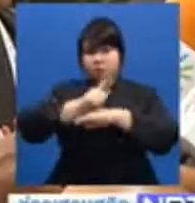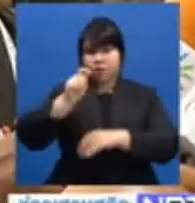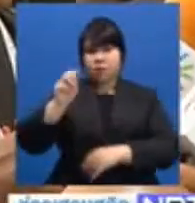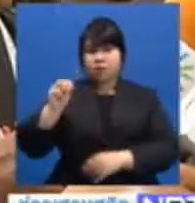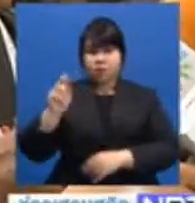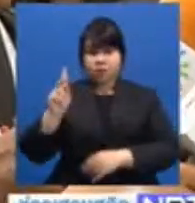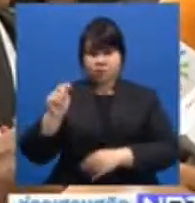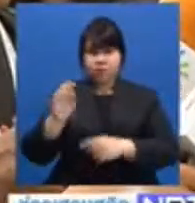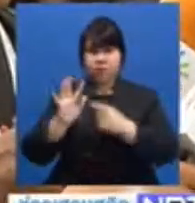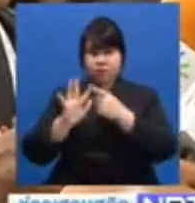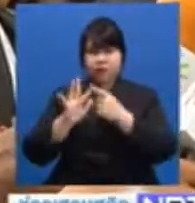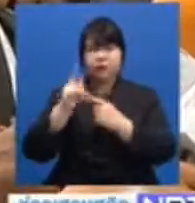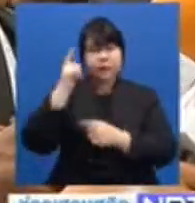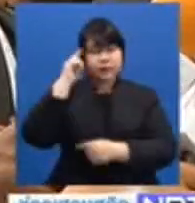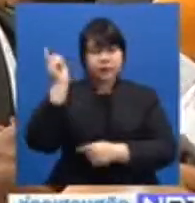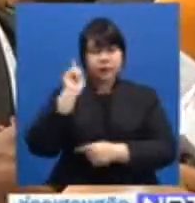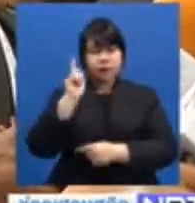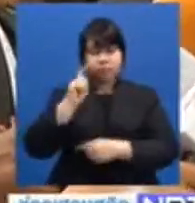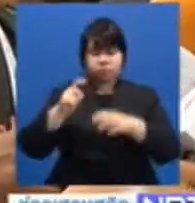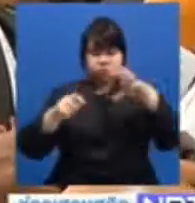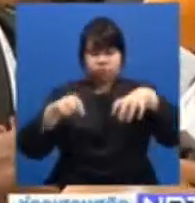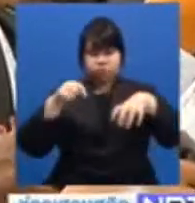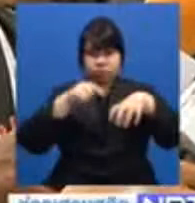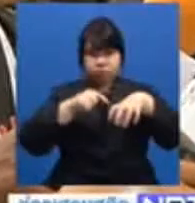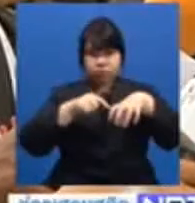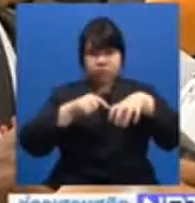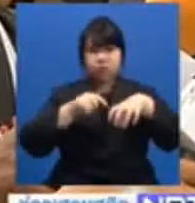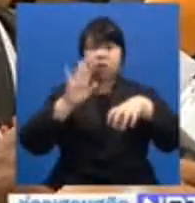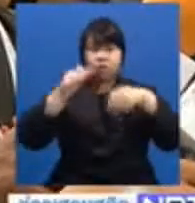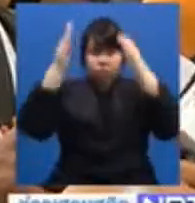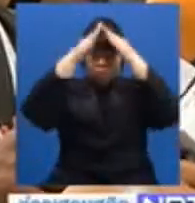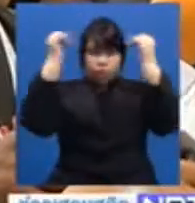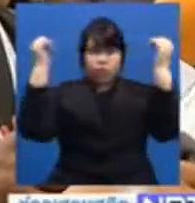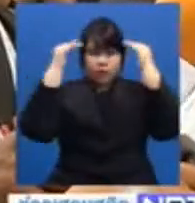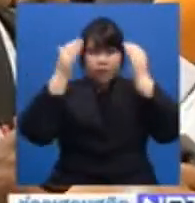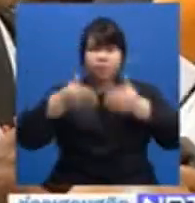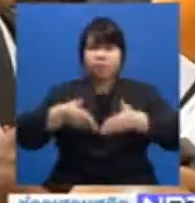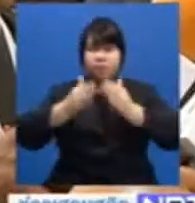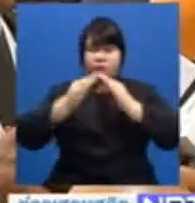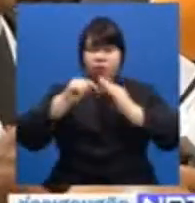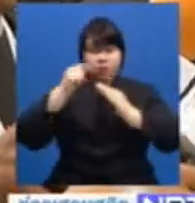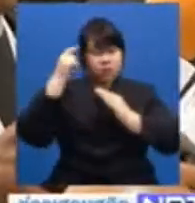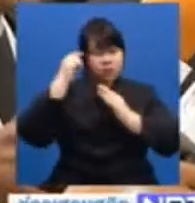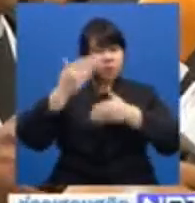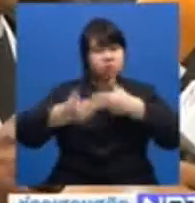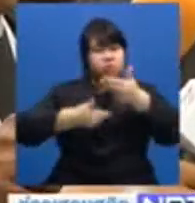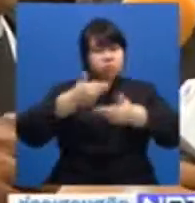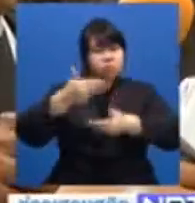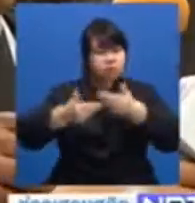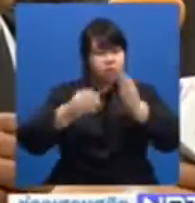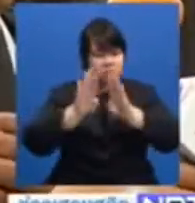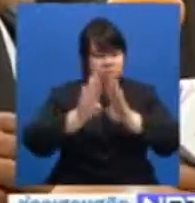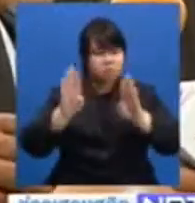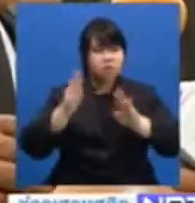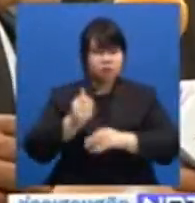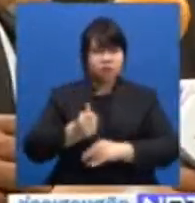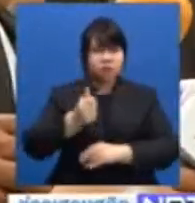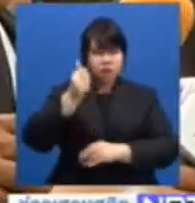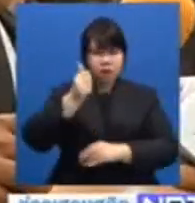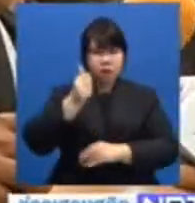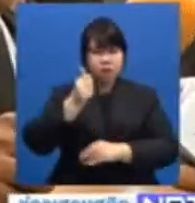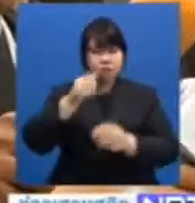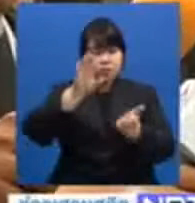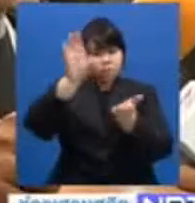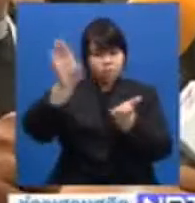เสื้อว่ามันอุตสาหกรรมอมตะซิตี้ลำทันจะเป็นประตูการค้าที่มีศักยภาพอีกแห่งหนึ่งในการดึงดูด